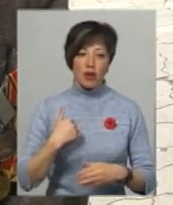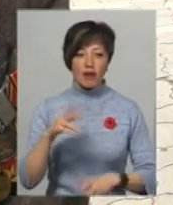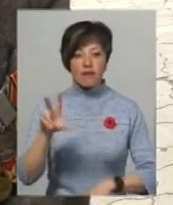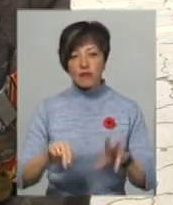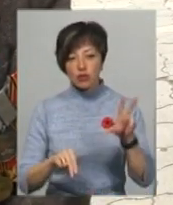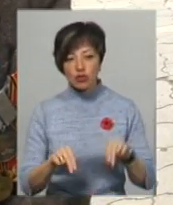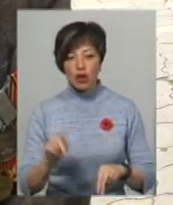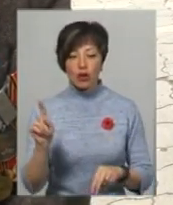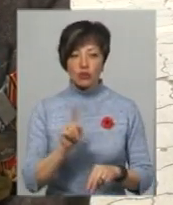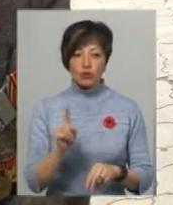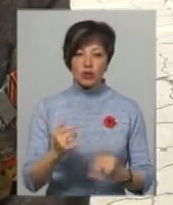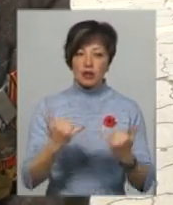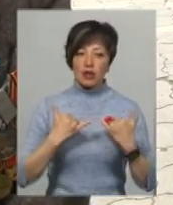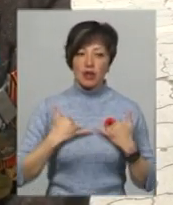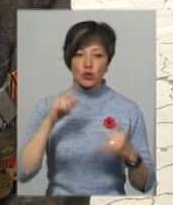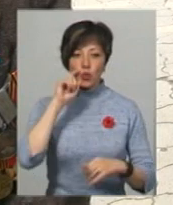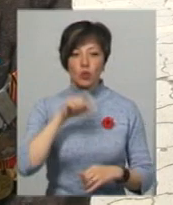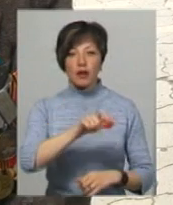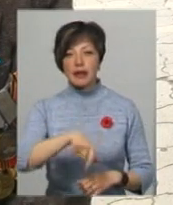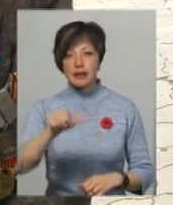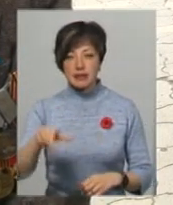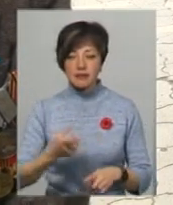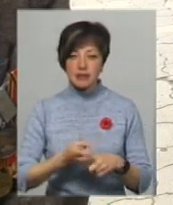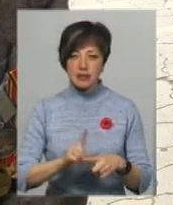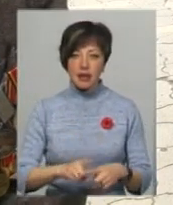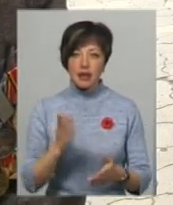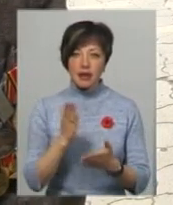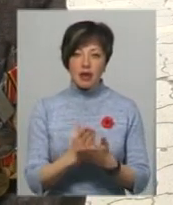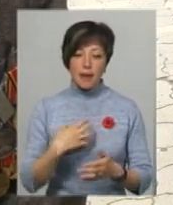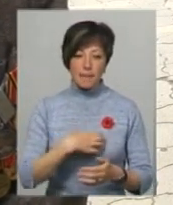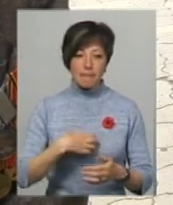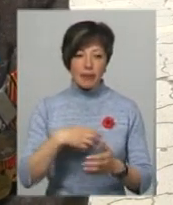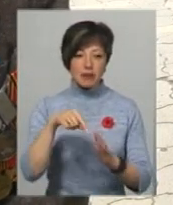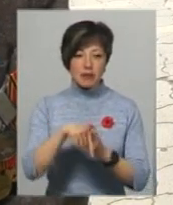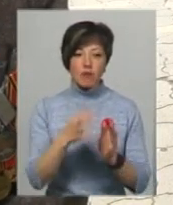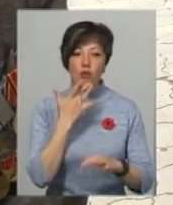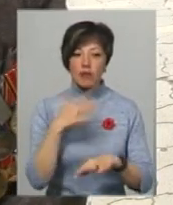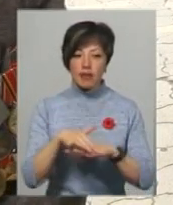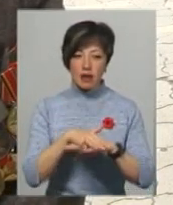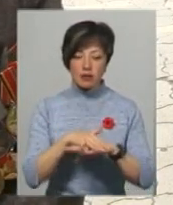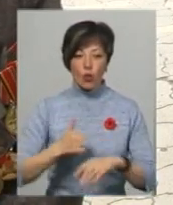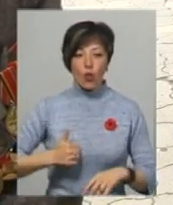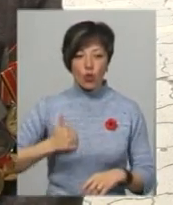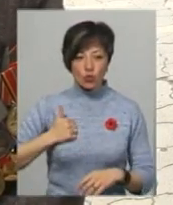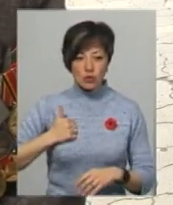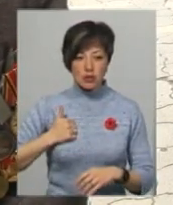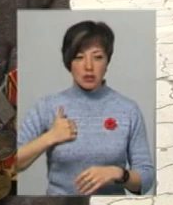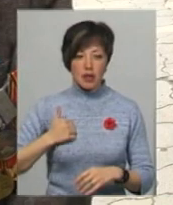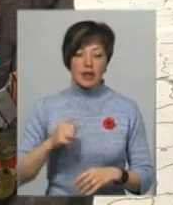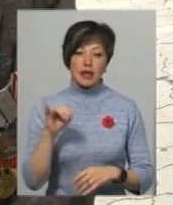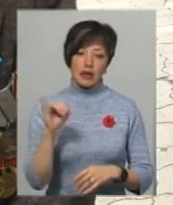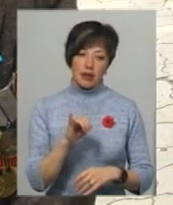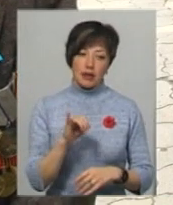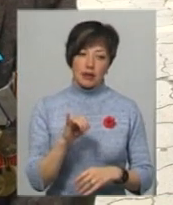що для нас, українців, це є символом нації, гордості. Ну